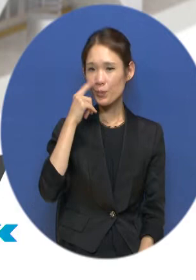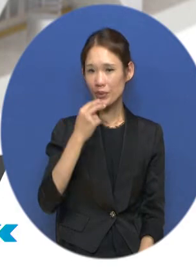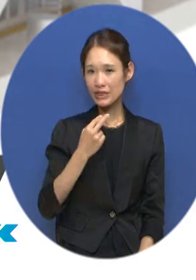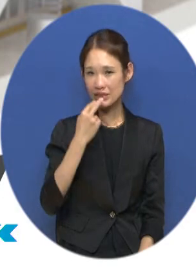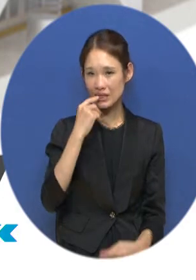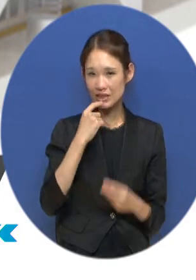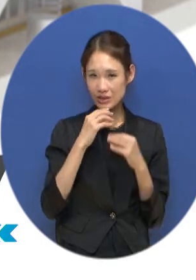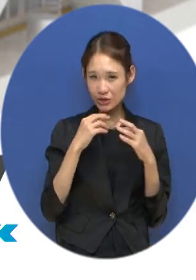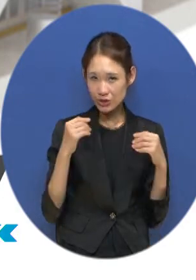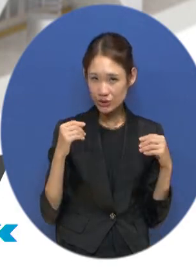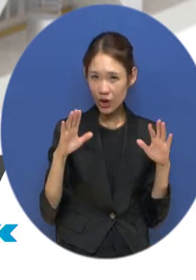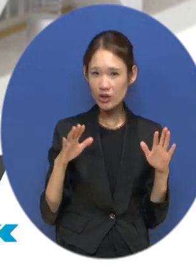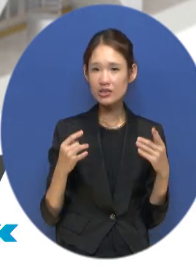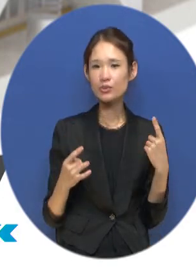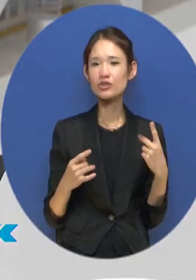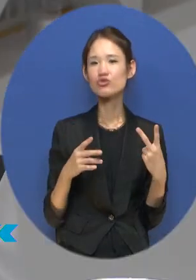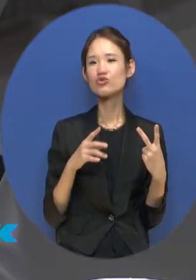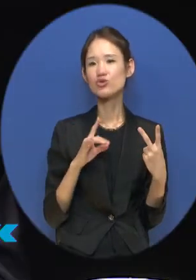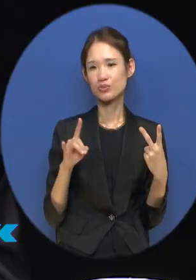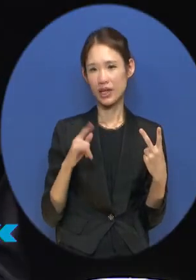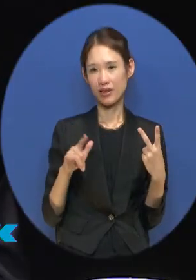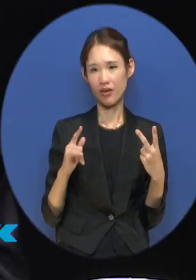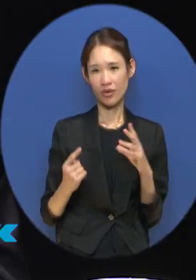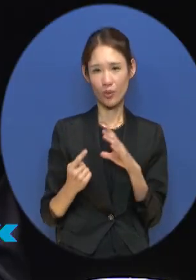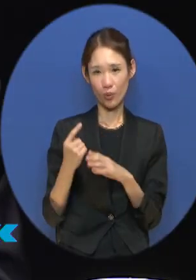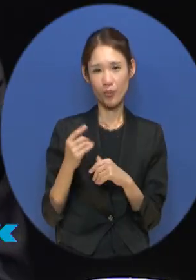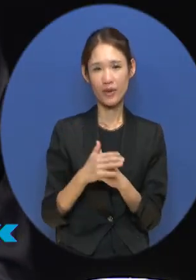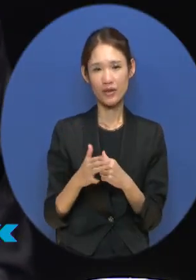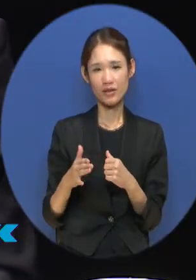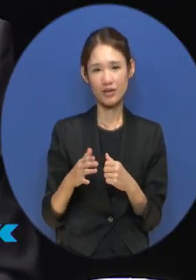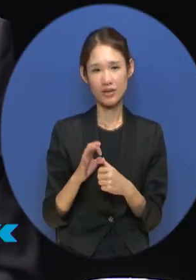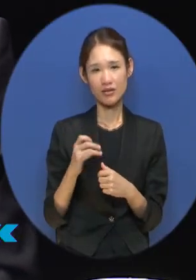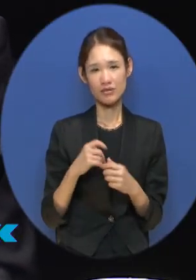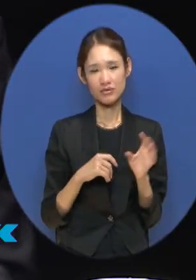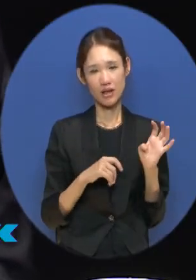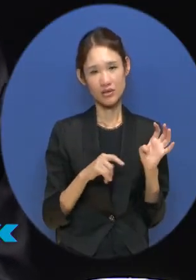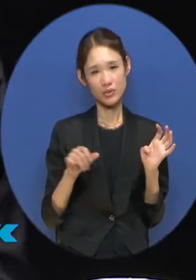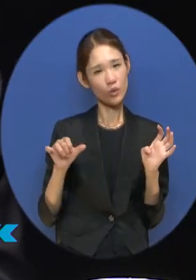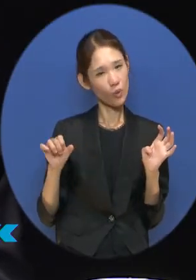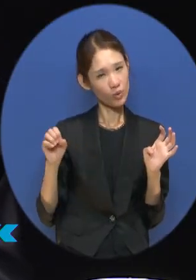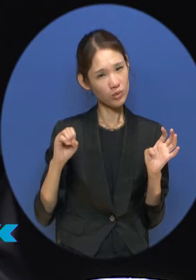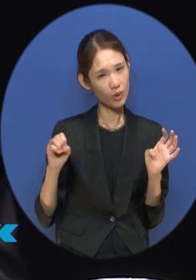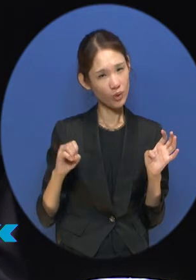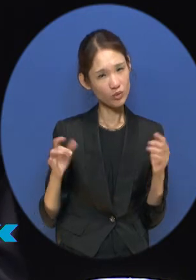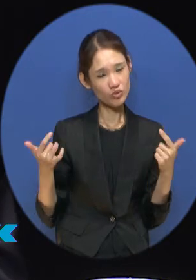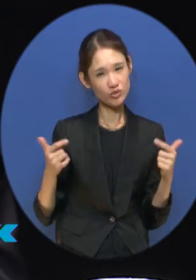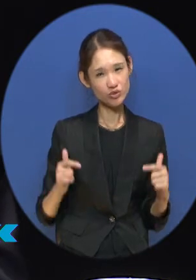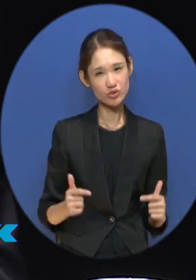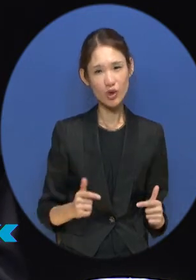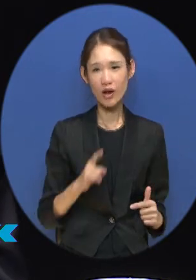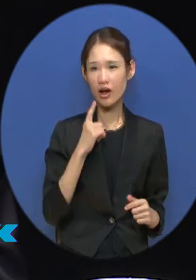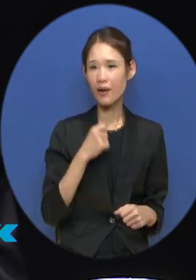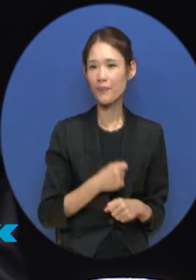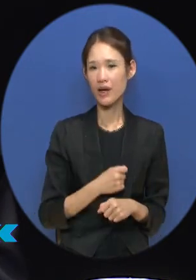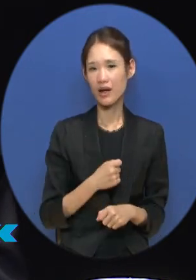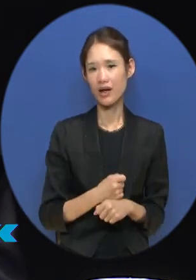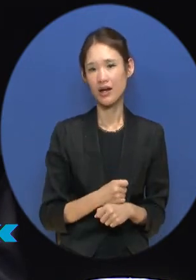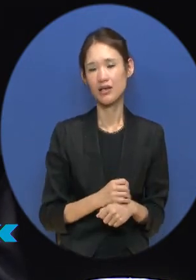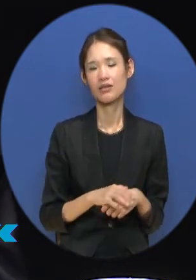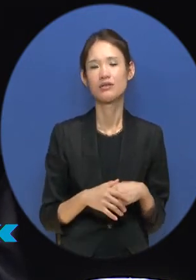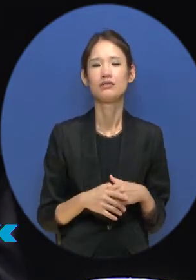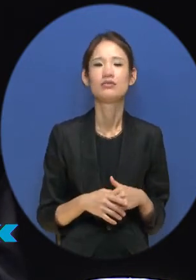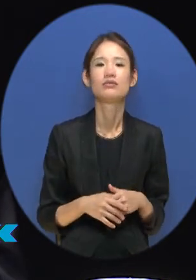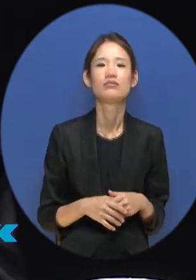현재 2배 이상 이렇게 향상되면서 에너지도 40 내지 50% 이 정도로 지금 줄어드는 걸로 지금 그때